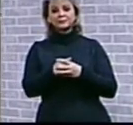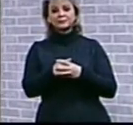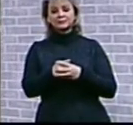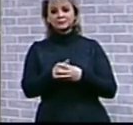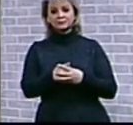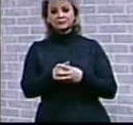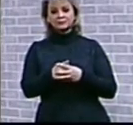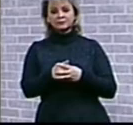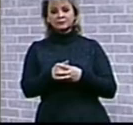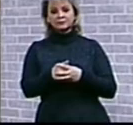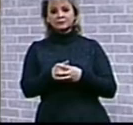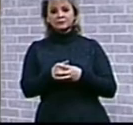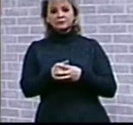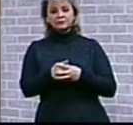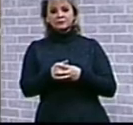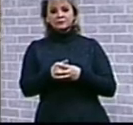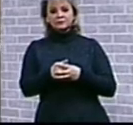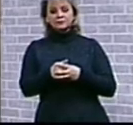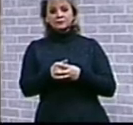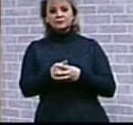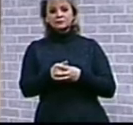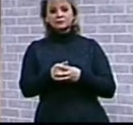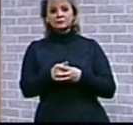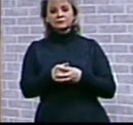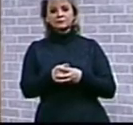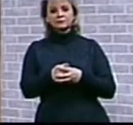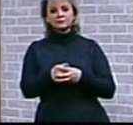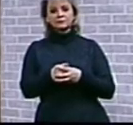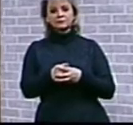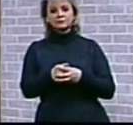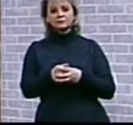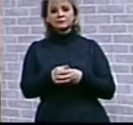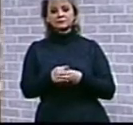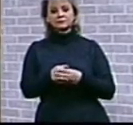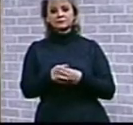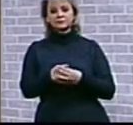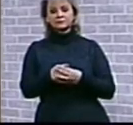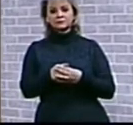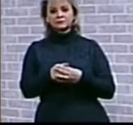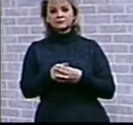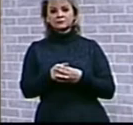Ха-ха-ха!